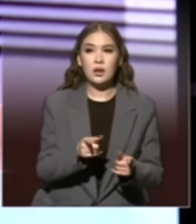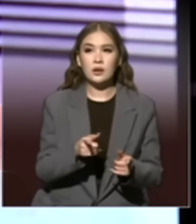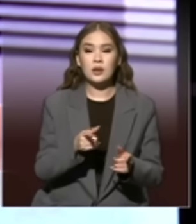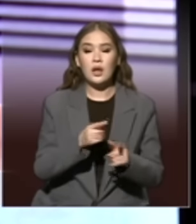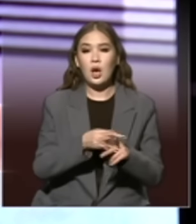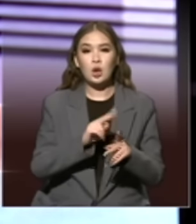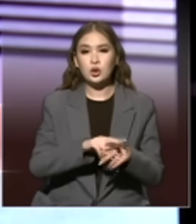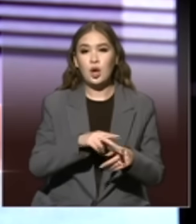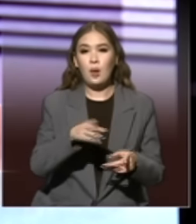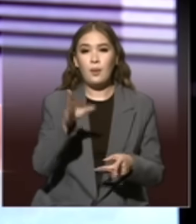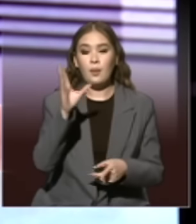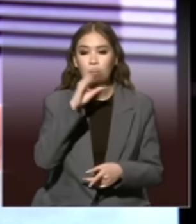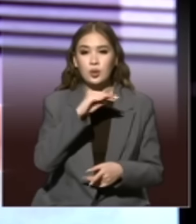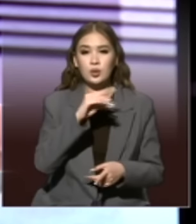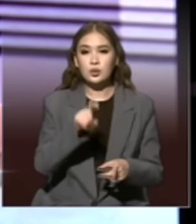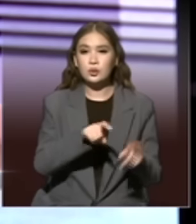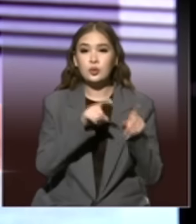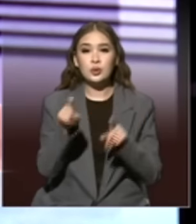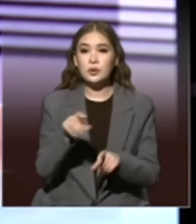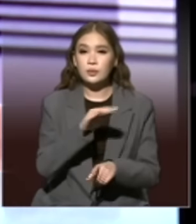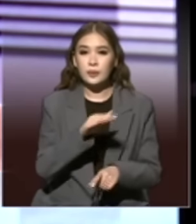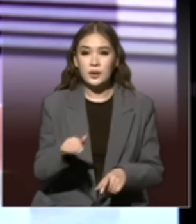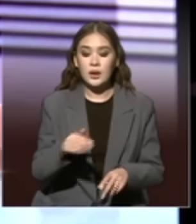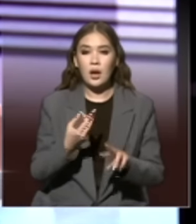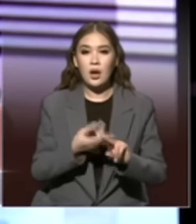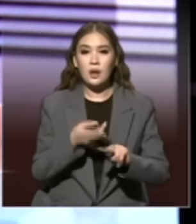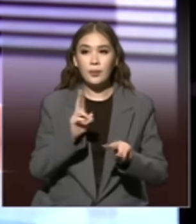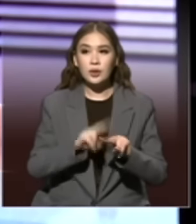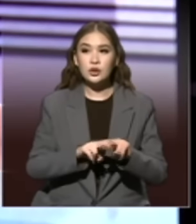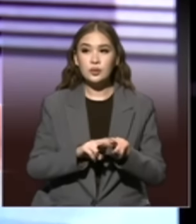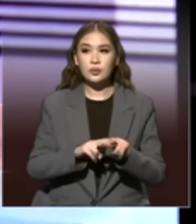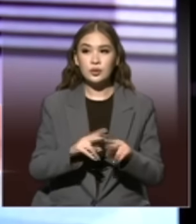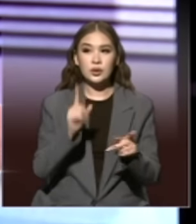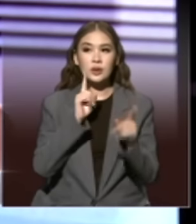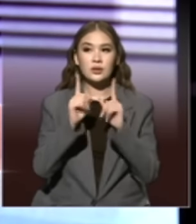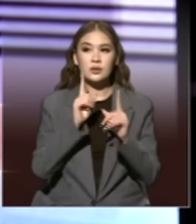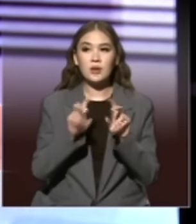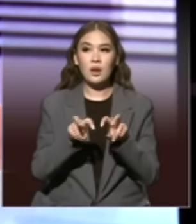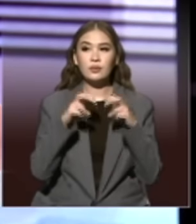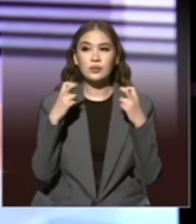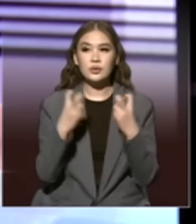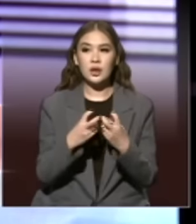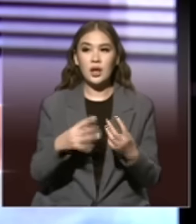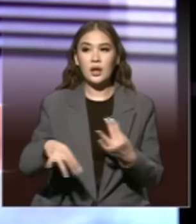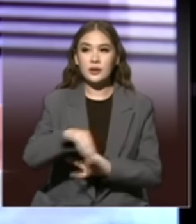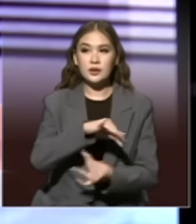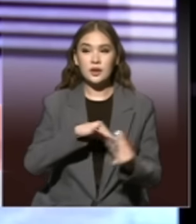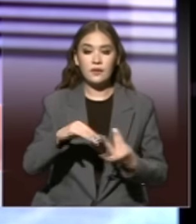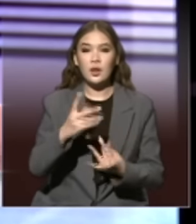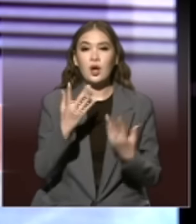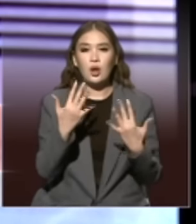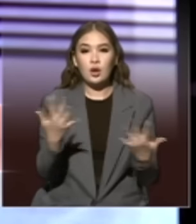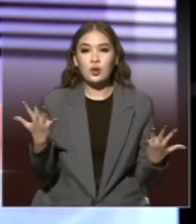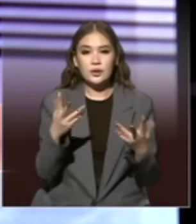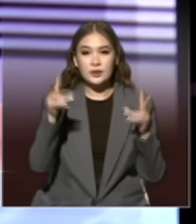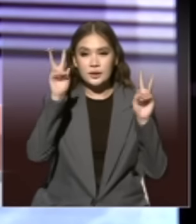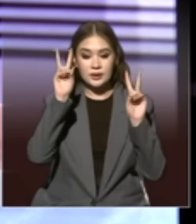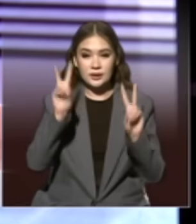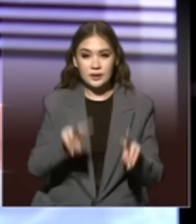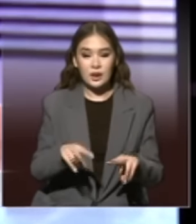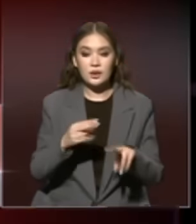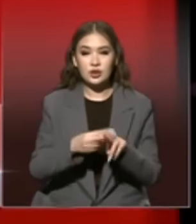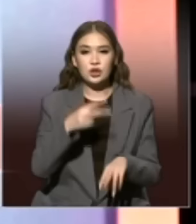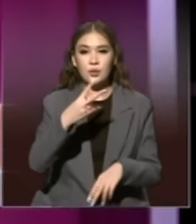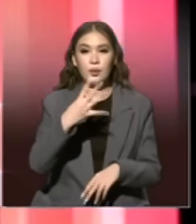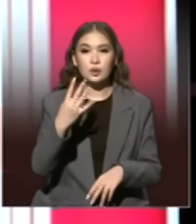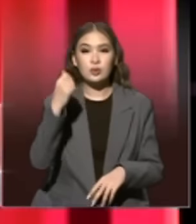өтпейді. Сондықтан да, ол біз кеңес бөлмесінің ішінде қандай жағдай болғанын білмейміз ғой. Біз тек қана қазір